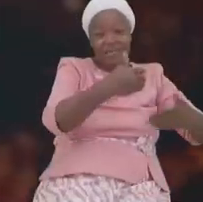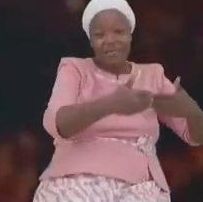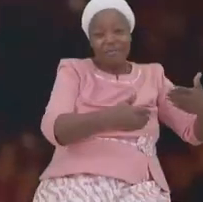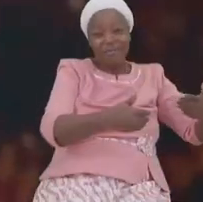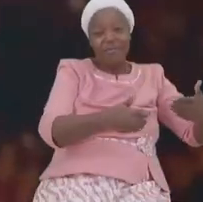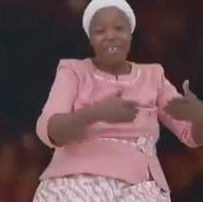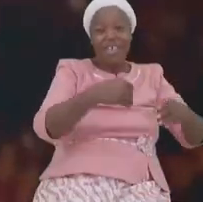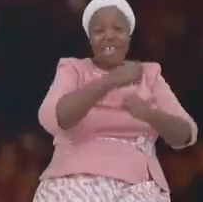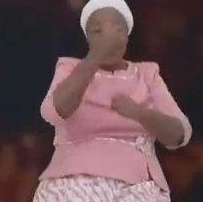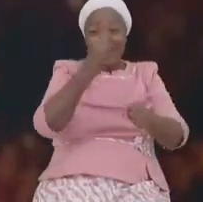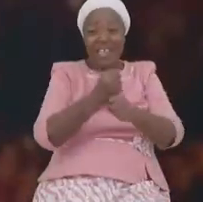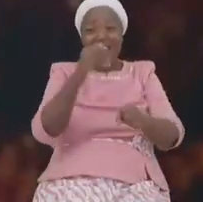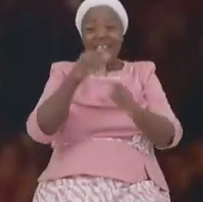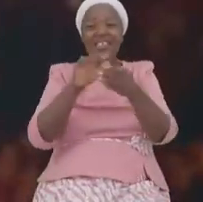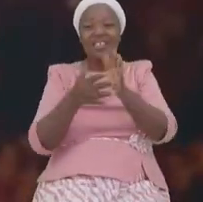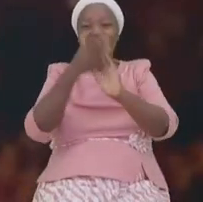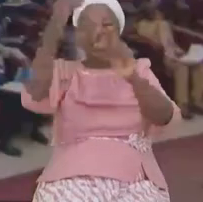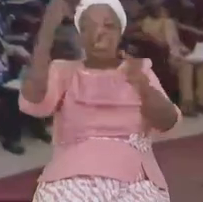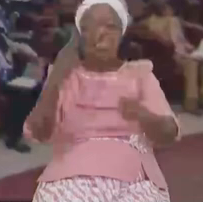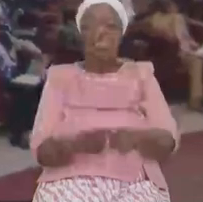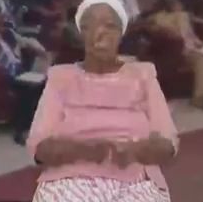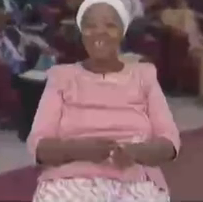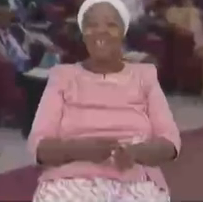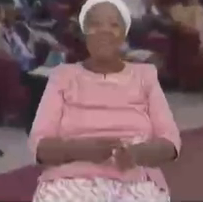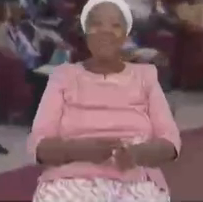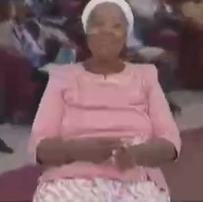Et cette année est pour toi au nom de Jésus.